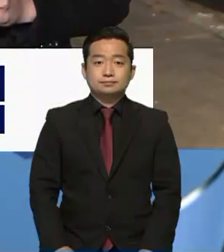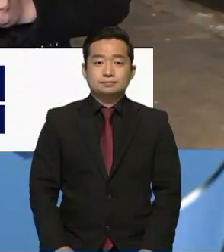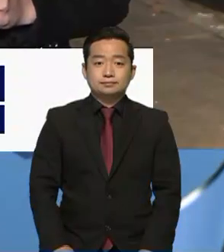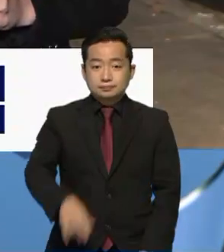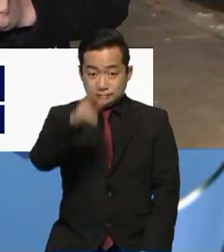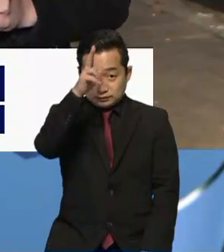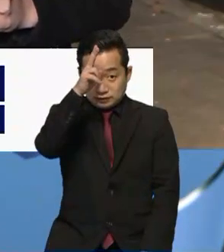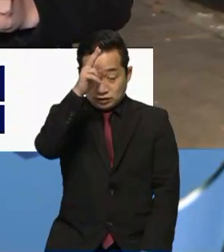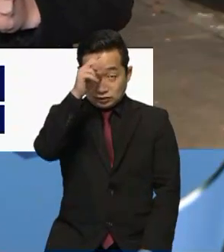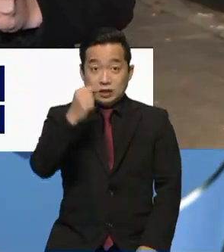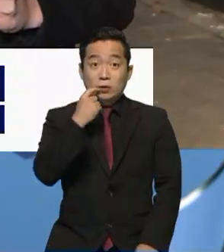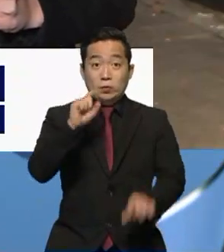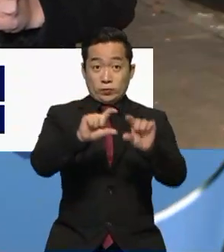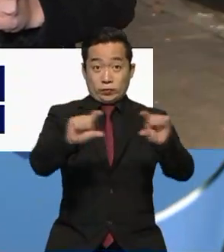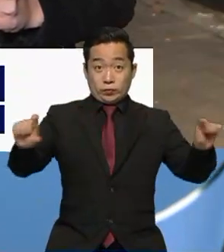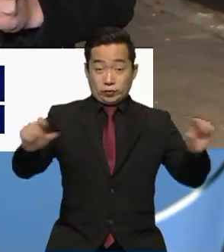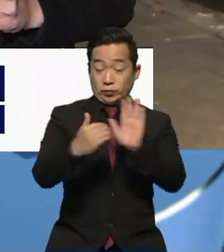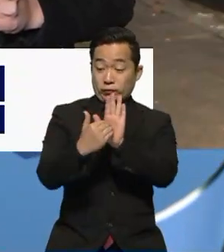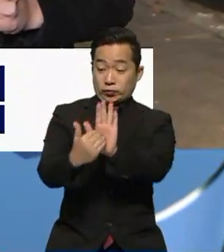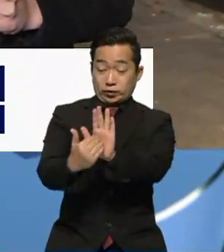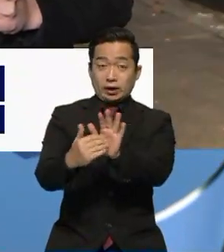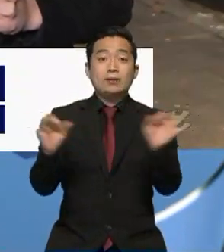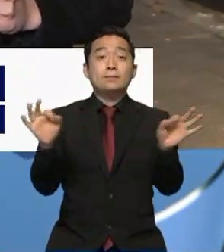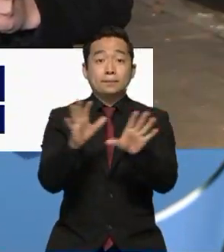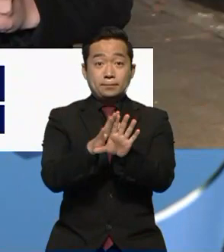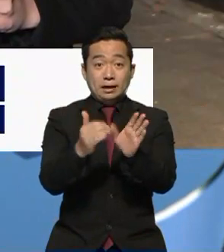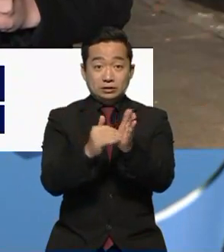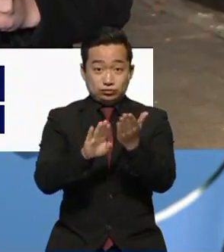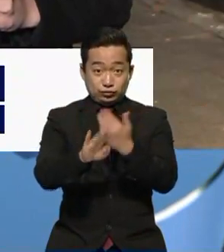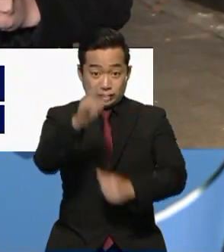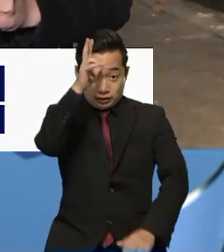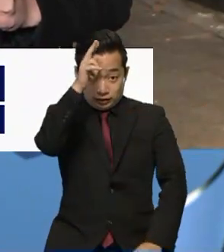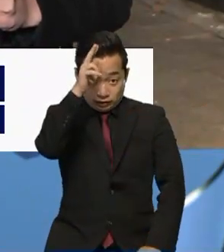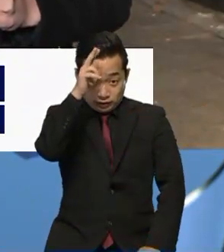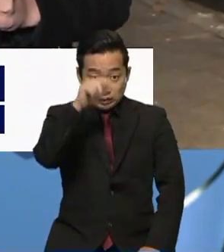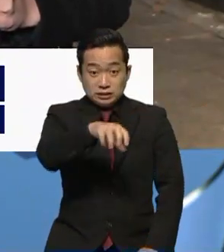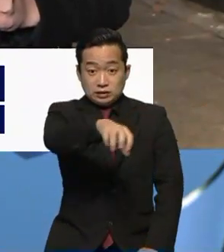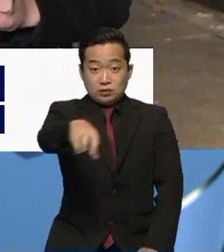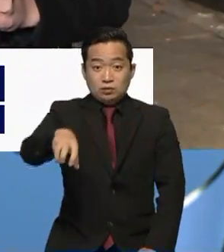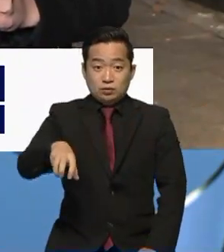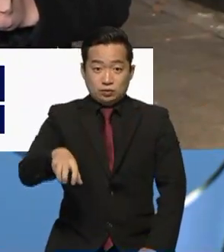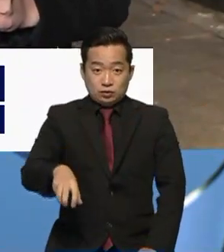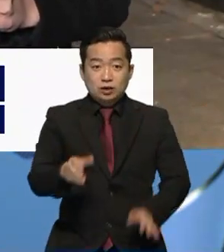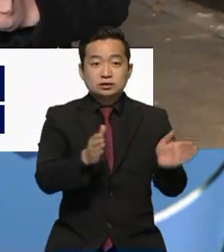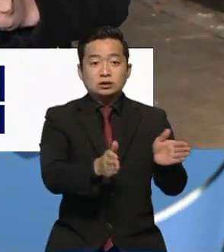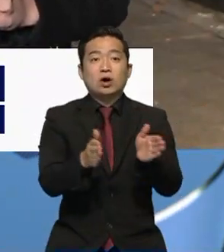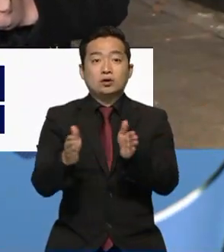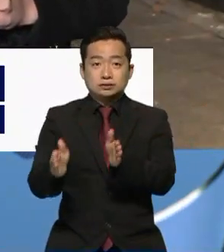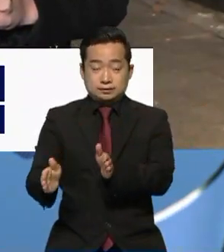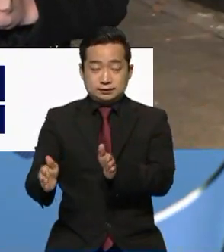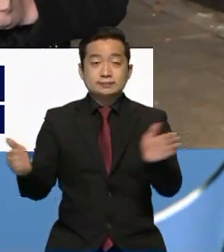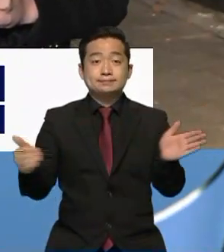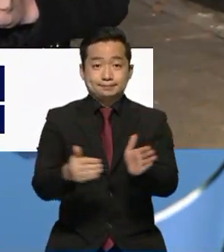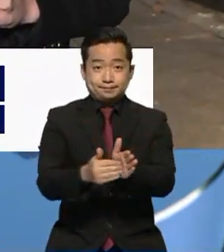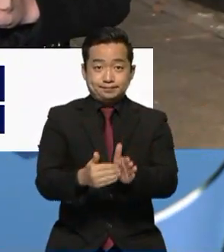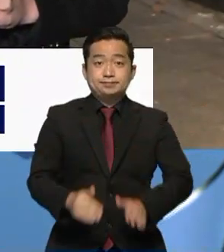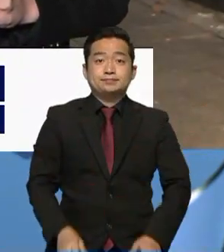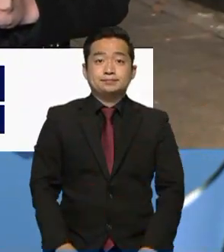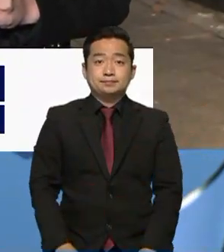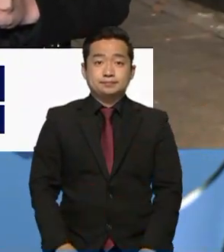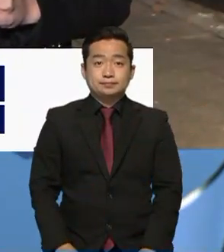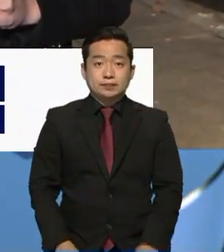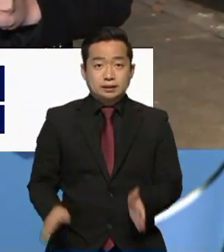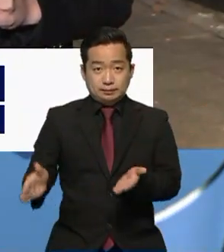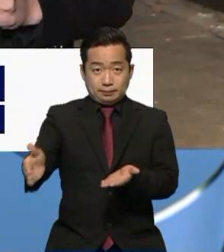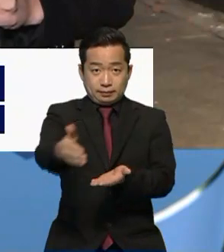경찰 통제선 철거에 앞서 오늘 오전부터 경찰관들이 투입돼 이곳 현장 일대를 정리하는 작업이 진행됐습니다.